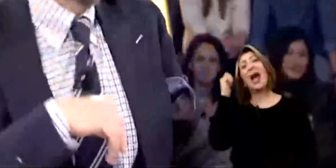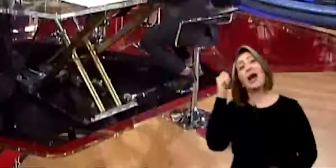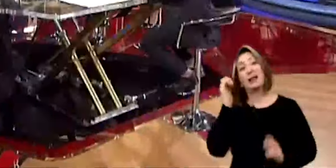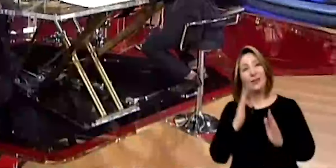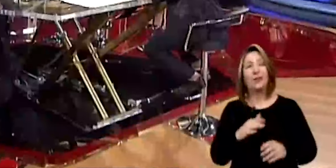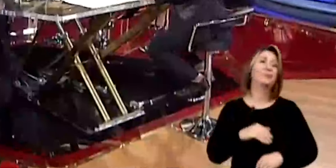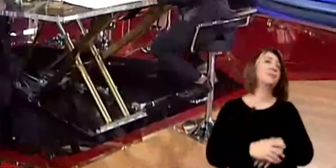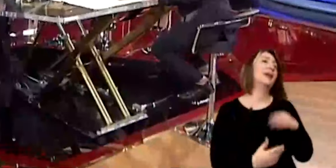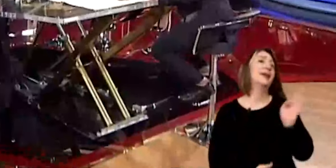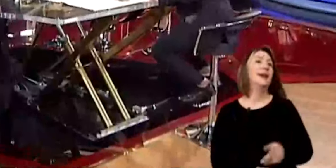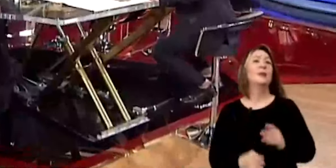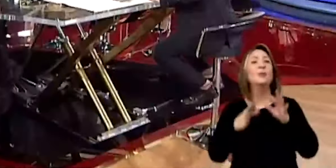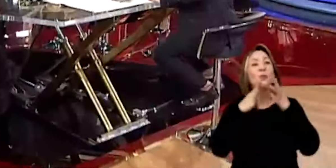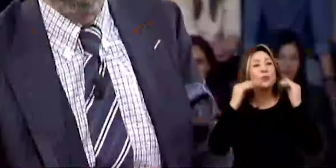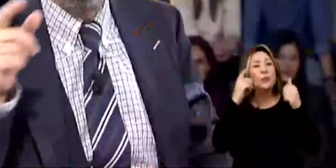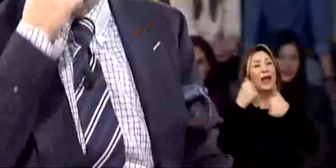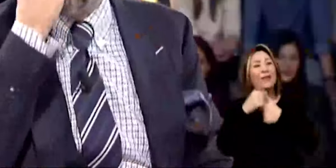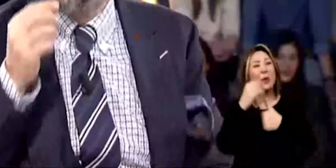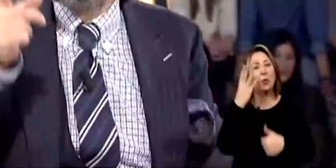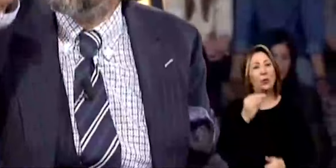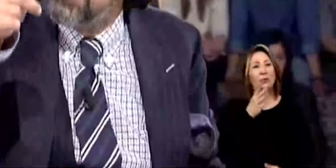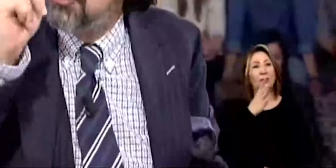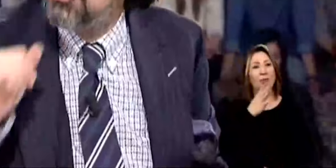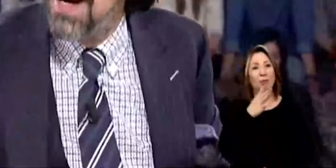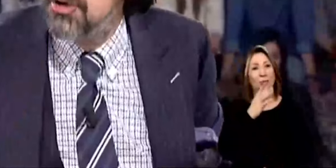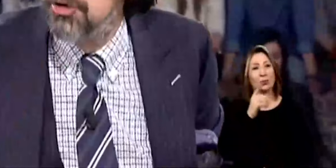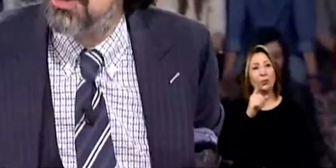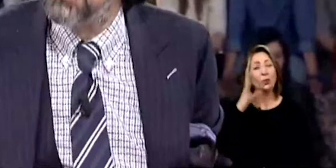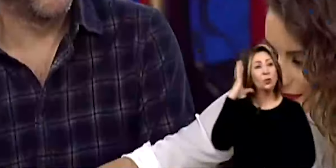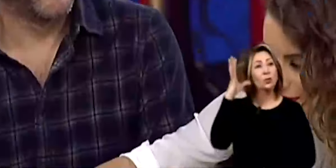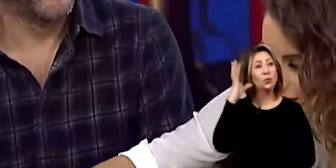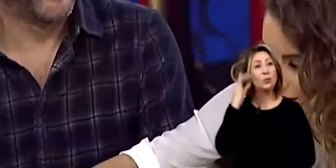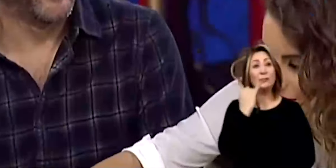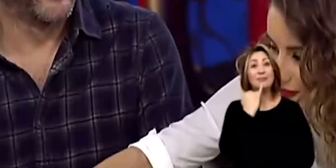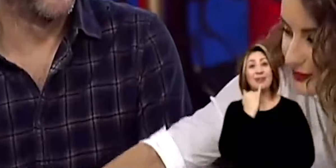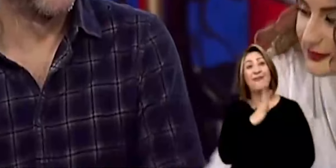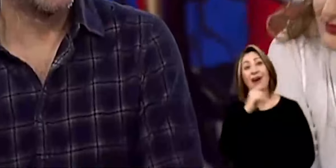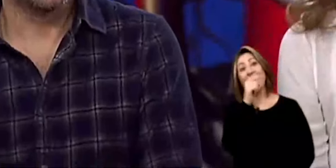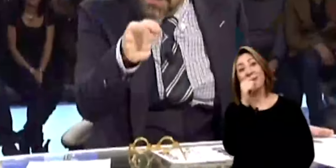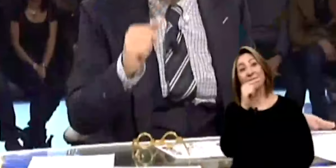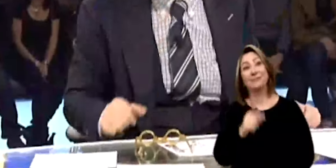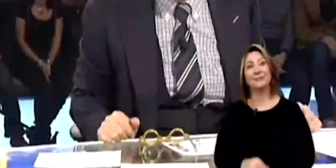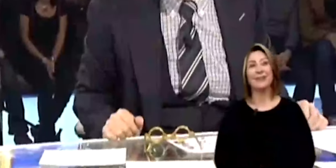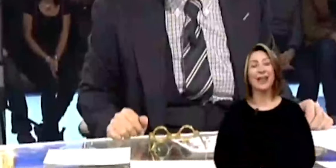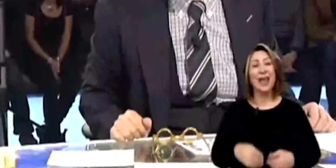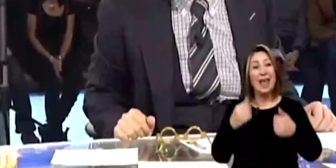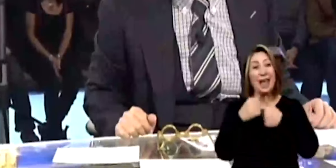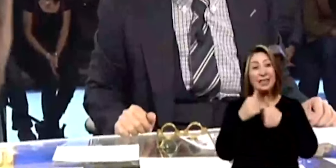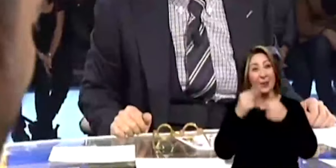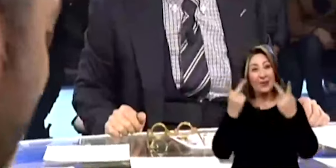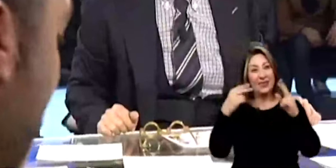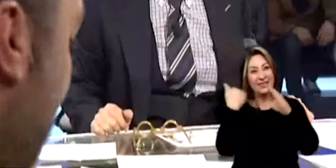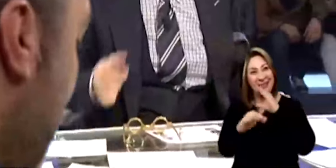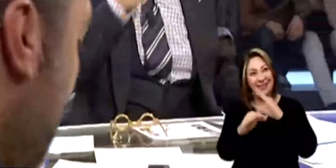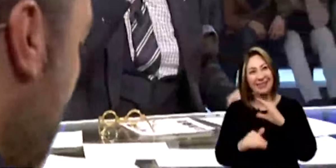hayır, devam ettirme. Ben onun mutlu bir evliliği olduğunu sessiz biliyorum. Sessiz olacaksın abi onu şimdi yalan. Şimdi bir uzman sessiz konuk o yanımızda. Uzman konuk ya. Eşinden mi mesaj geldi?